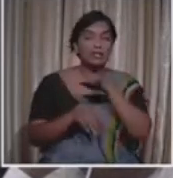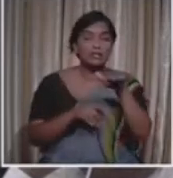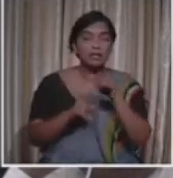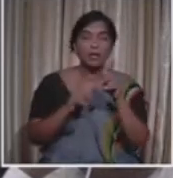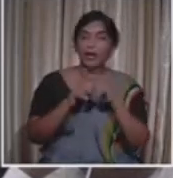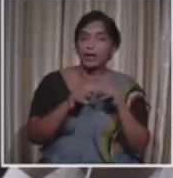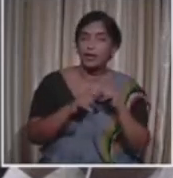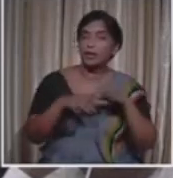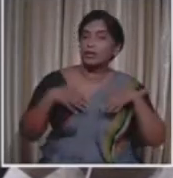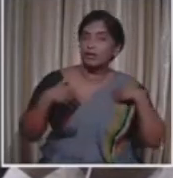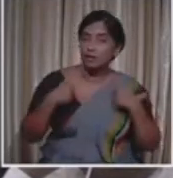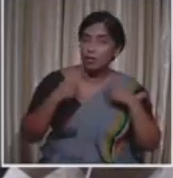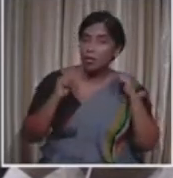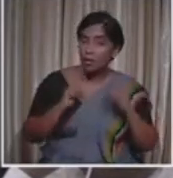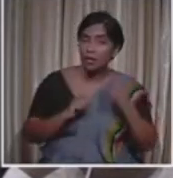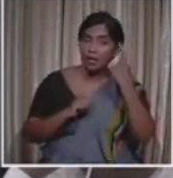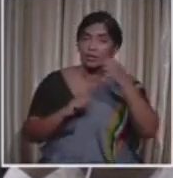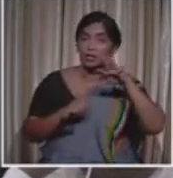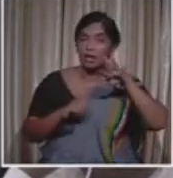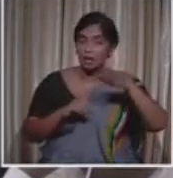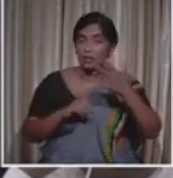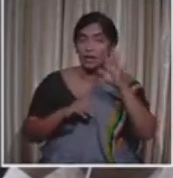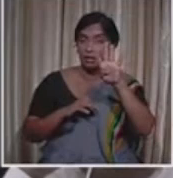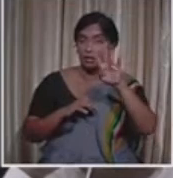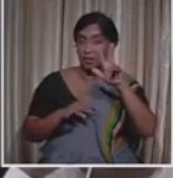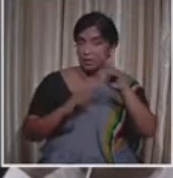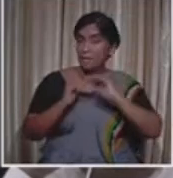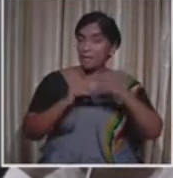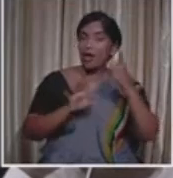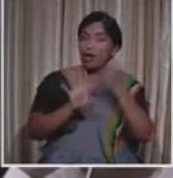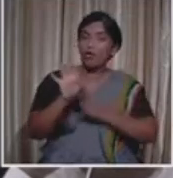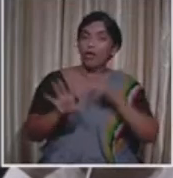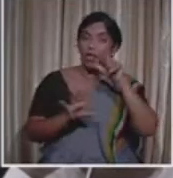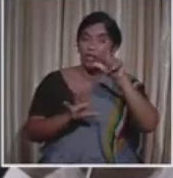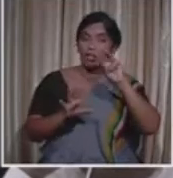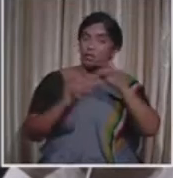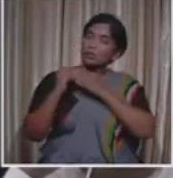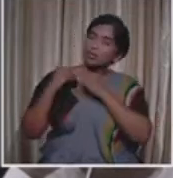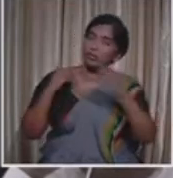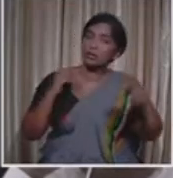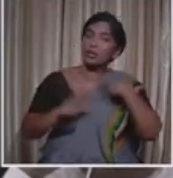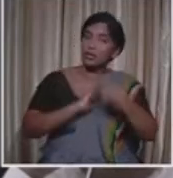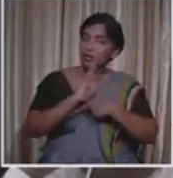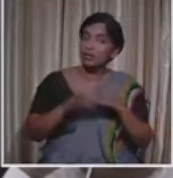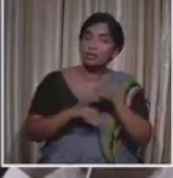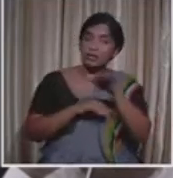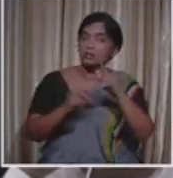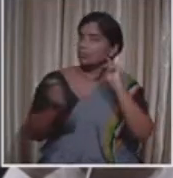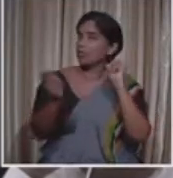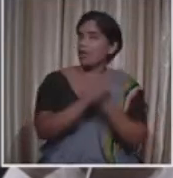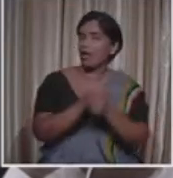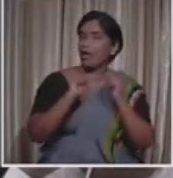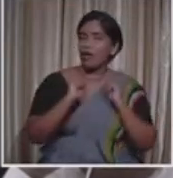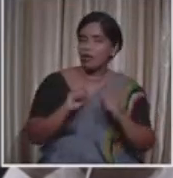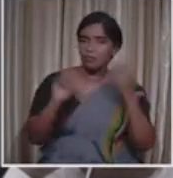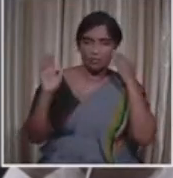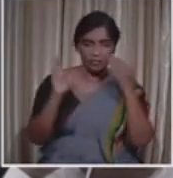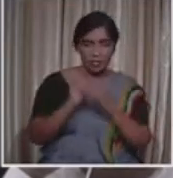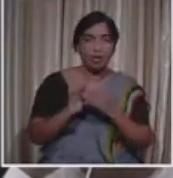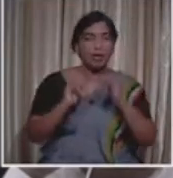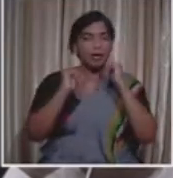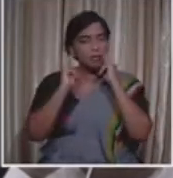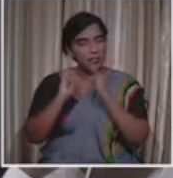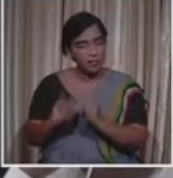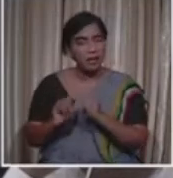සෞඛ්‍ය මොකද්ද කියන කාරණාත් 1948 පස්සේ අවුරුදු 73ක කාලයක් ඇතුළතදී මේ රටේ වෙච්ච සමාජ පරිවර්තනය මොකද්ද කියන කාරණාත් නරක